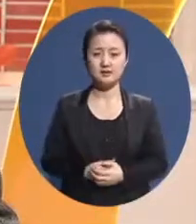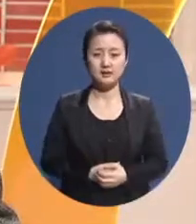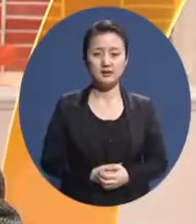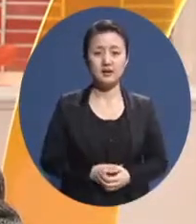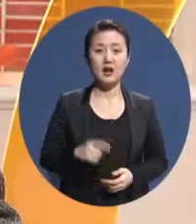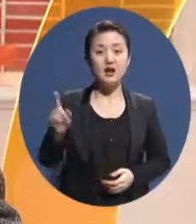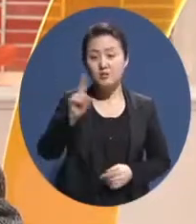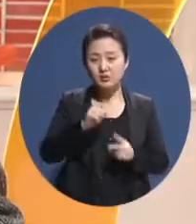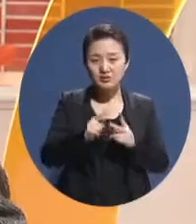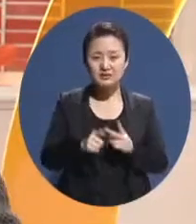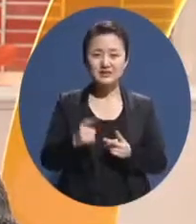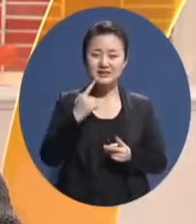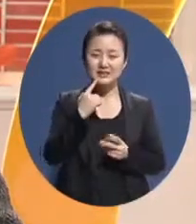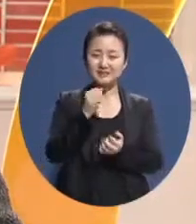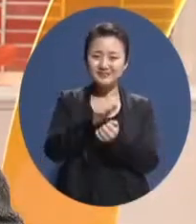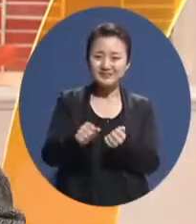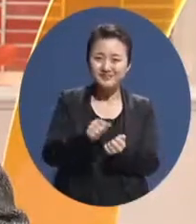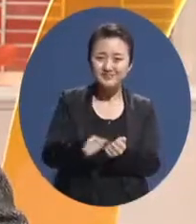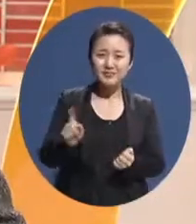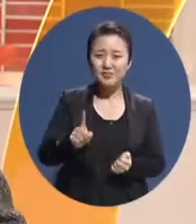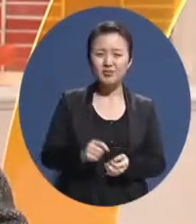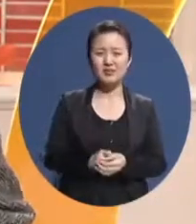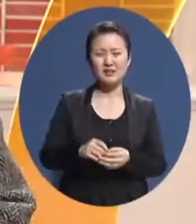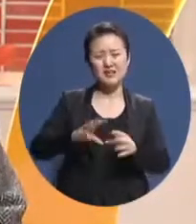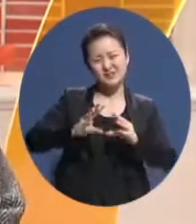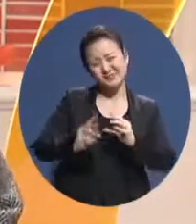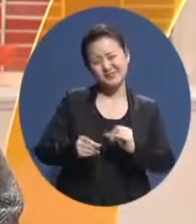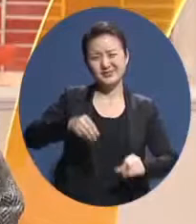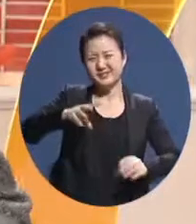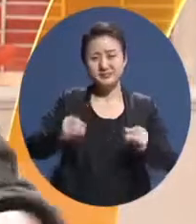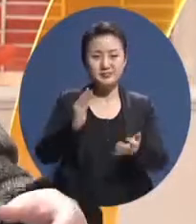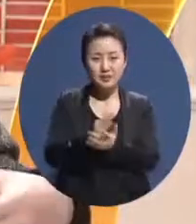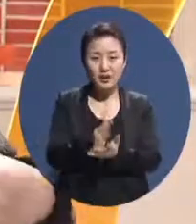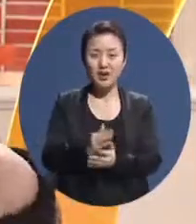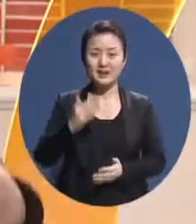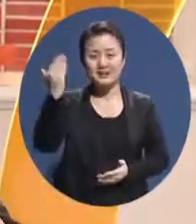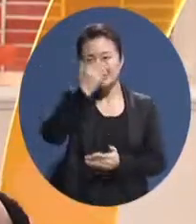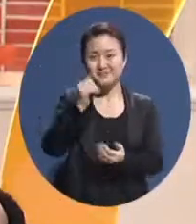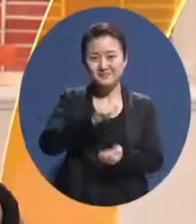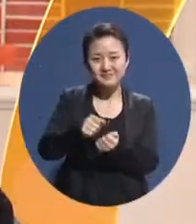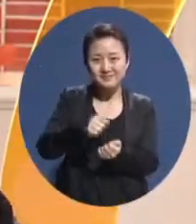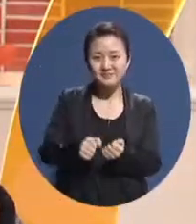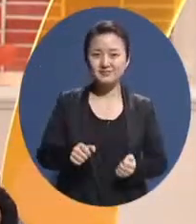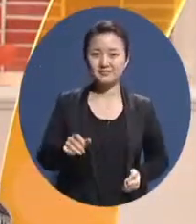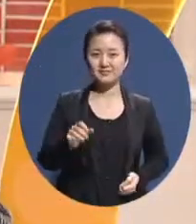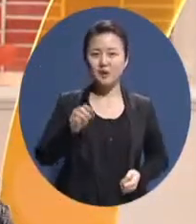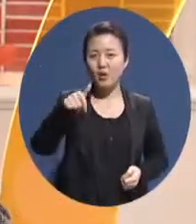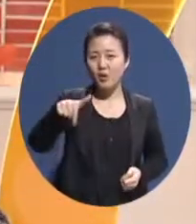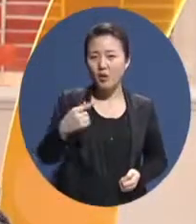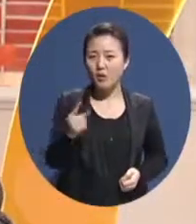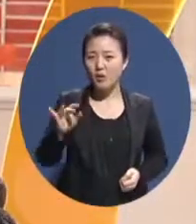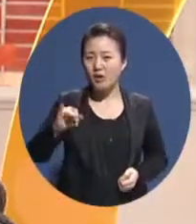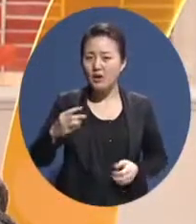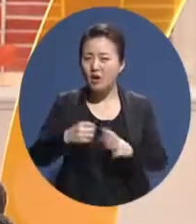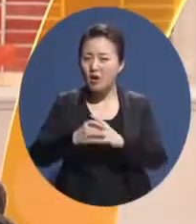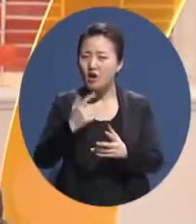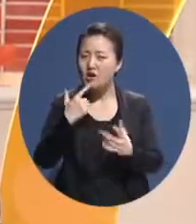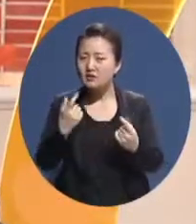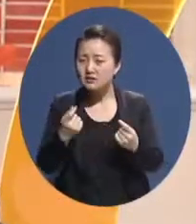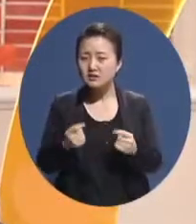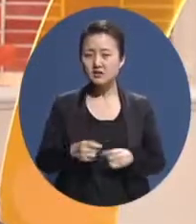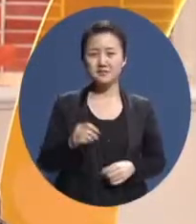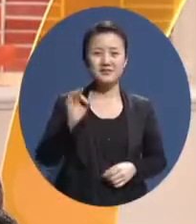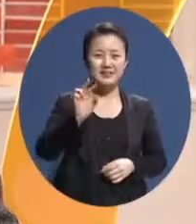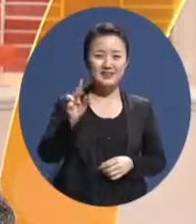과일 굉장히 좋아하고요. 보통 아이들은 야채 안 먹거든요. 얘는 야채를 좋아하고 예. 더구나 생으로 만든 생 홍당 저 홍당무